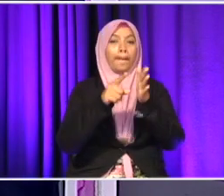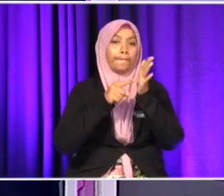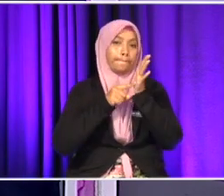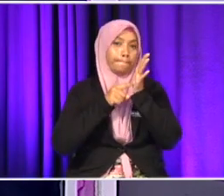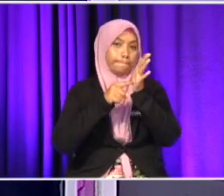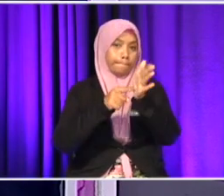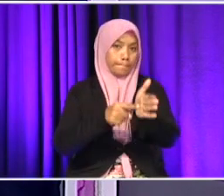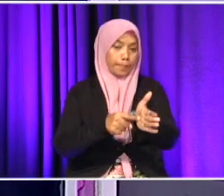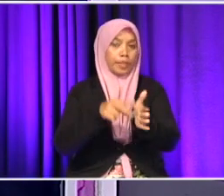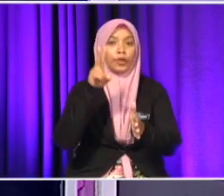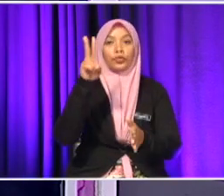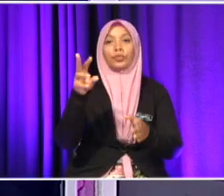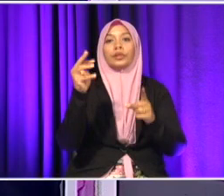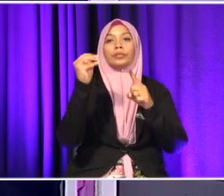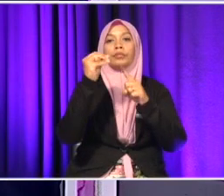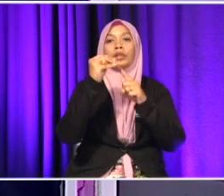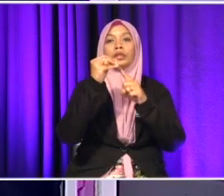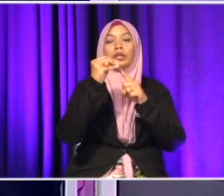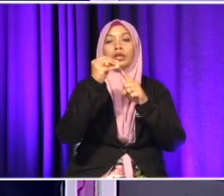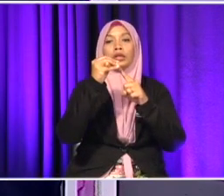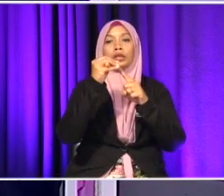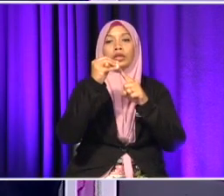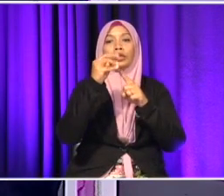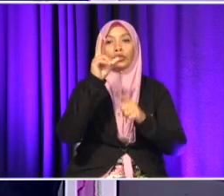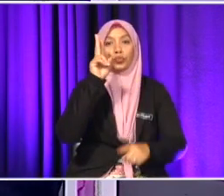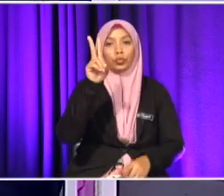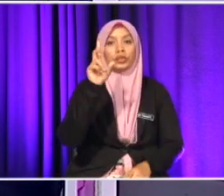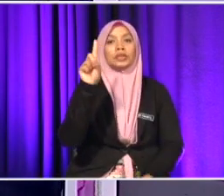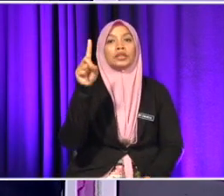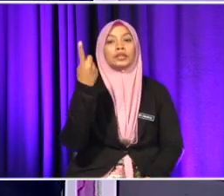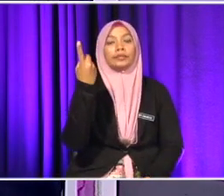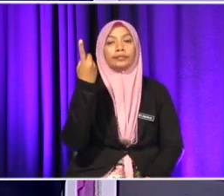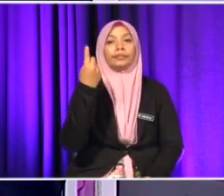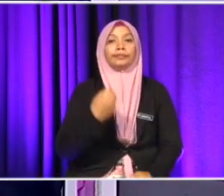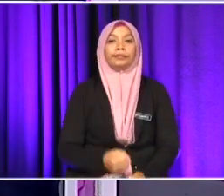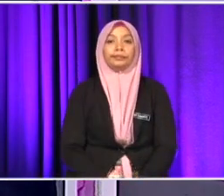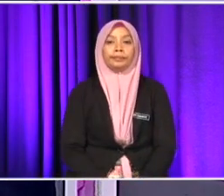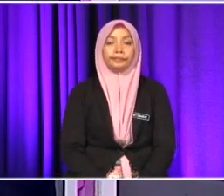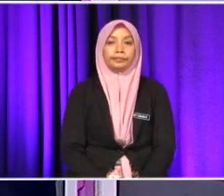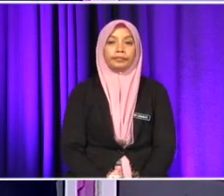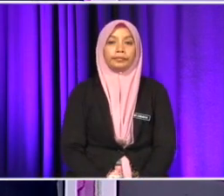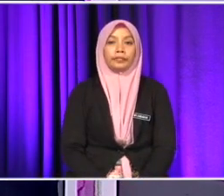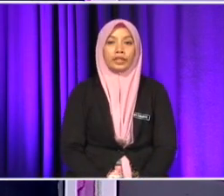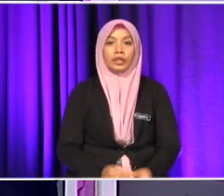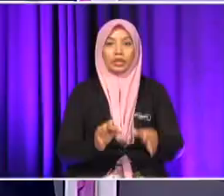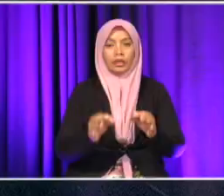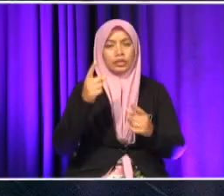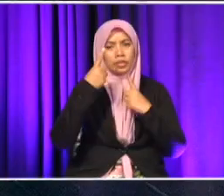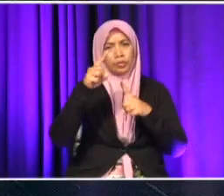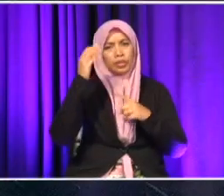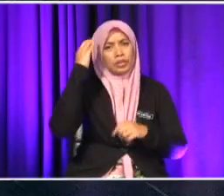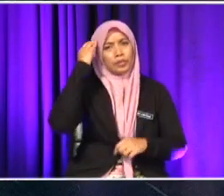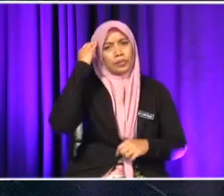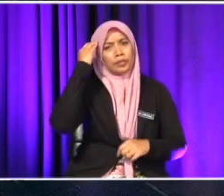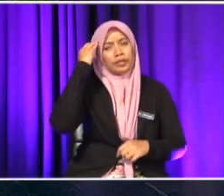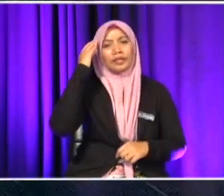dalam perniagaan durhaka jadi jawaban dia ada dua dua betul aku mah Oke belum jawab nih udah tahu udah nih Nah jadi saya